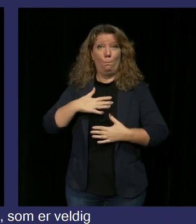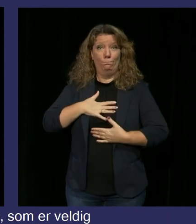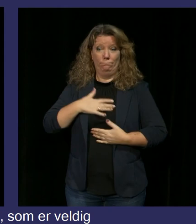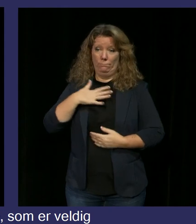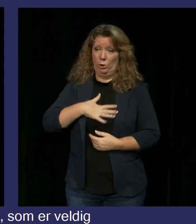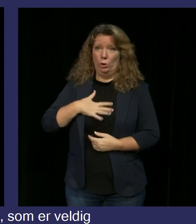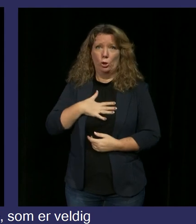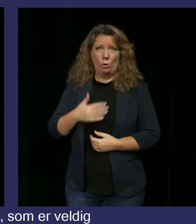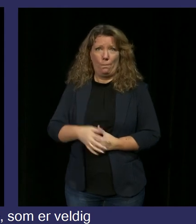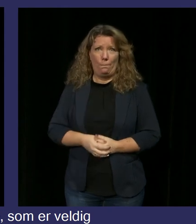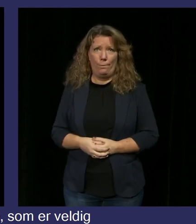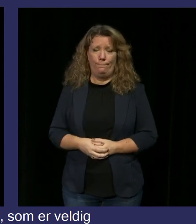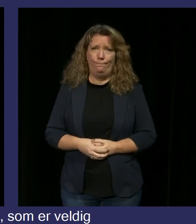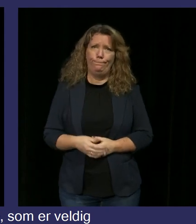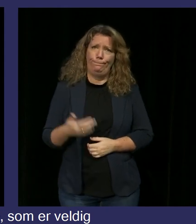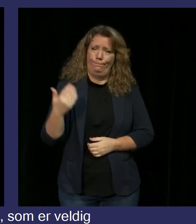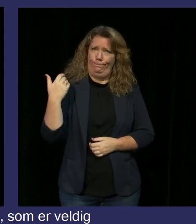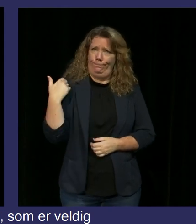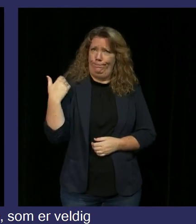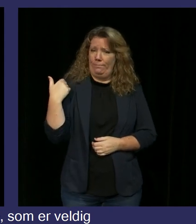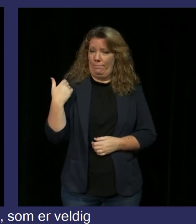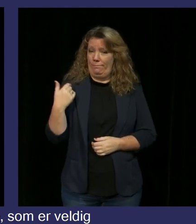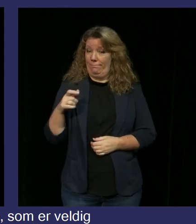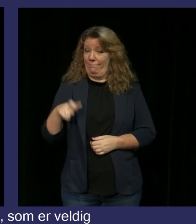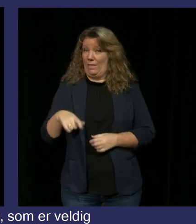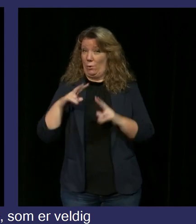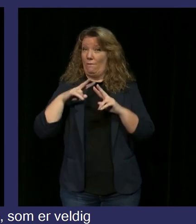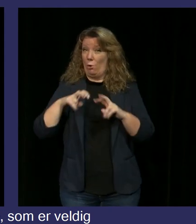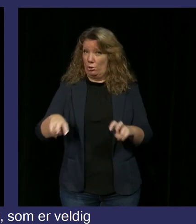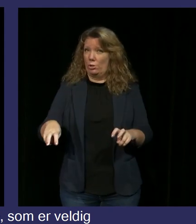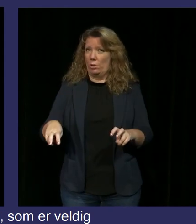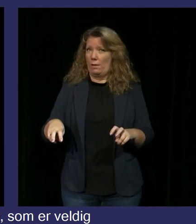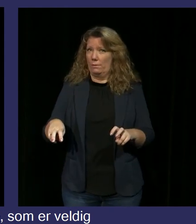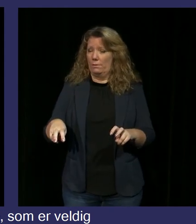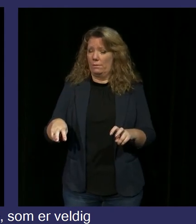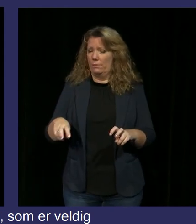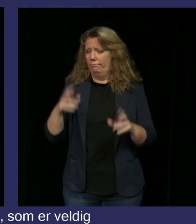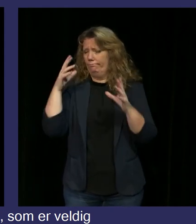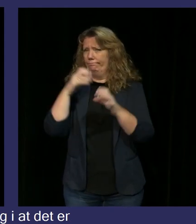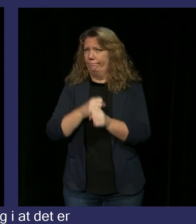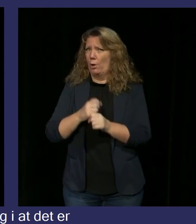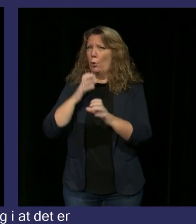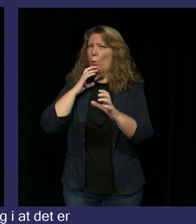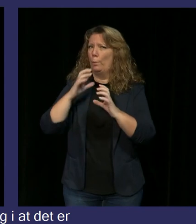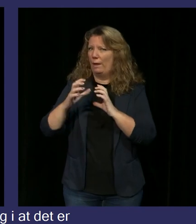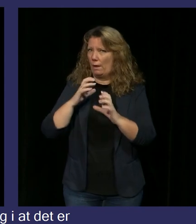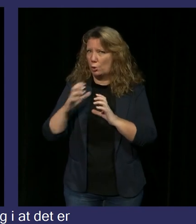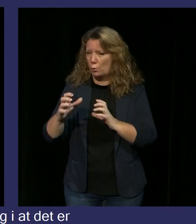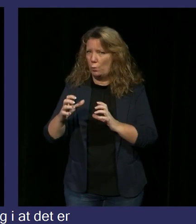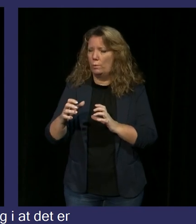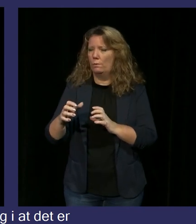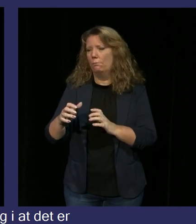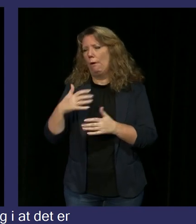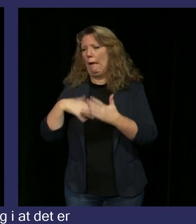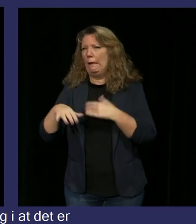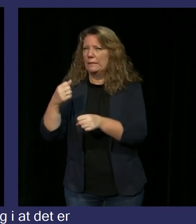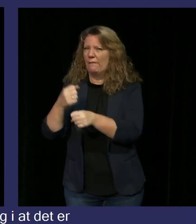Vi hadde inn en som forsker på det her, og som veldig opptatt av kommunikasjon mellom pasient og helsevesen, og han sa det